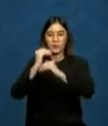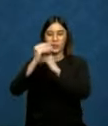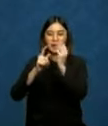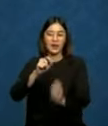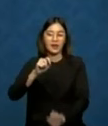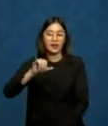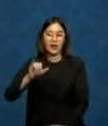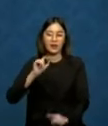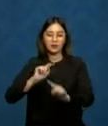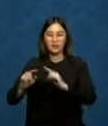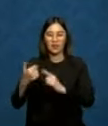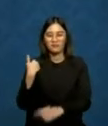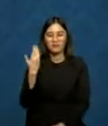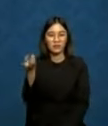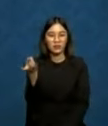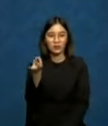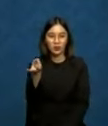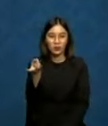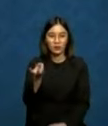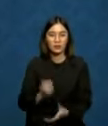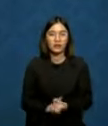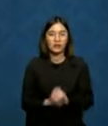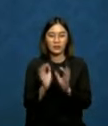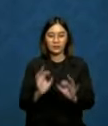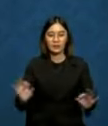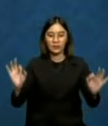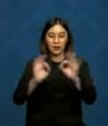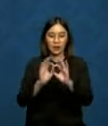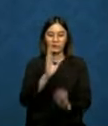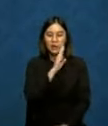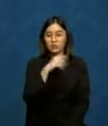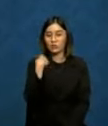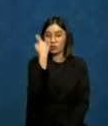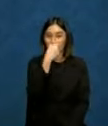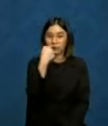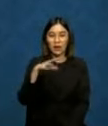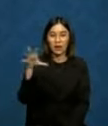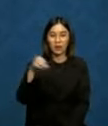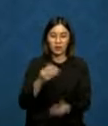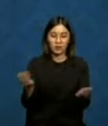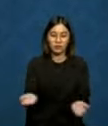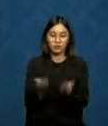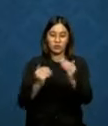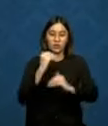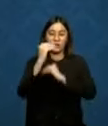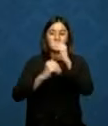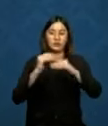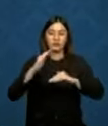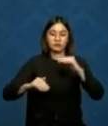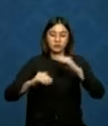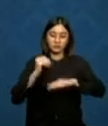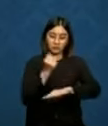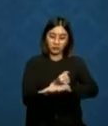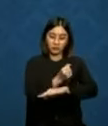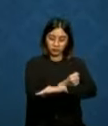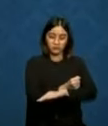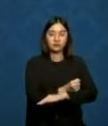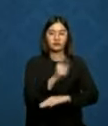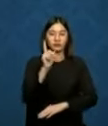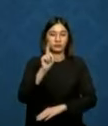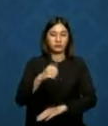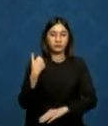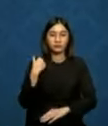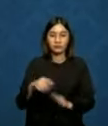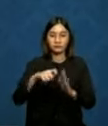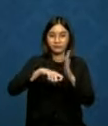AIนั้นยังมีน้อยดังนั้นถ้าหากว่าใครเอาไปส่งเสริมพัฒนาทักษะฝีมือแรงงานด้านนี้ก็ควรจะ